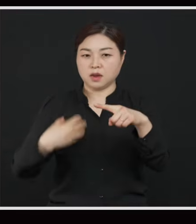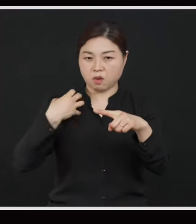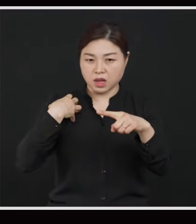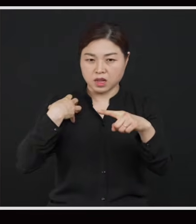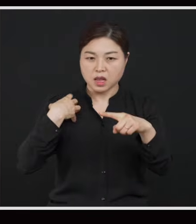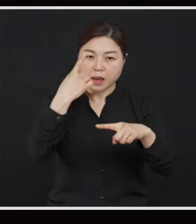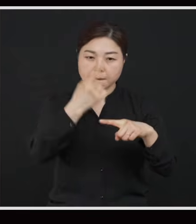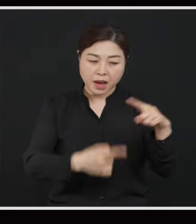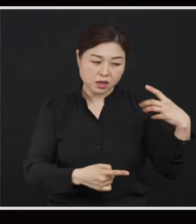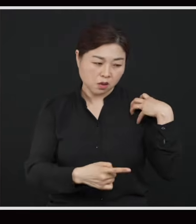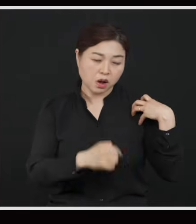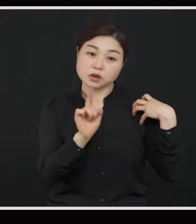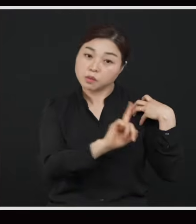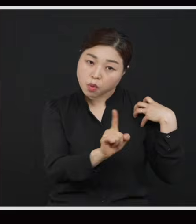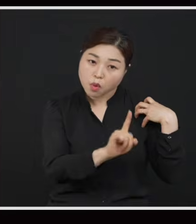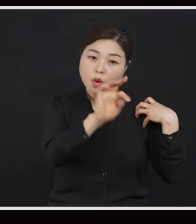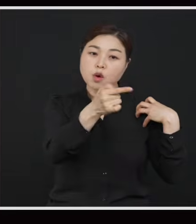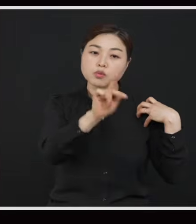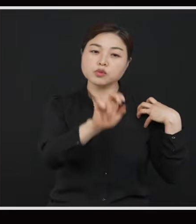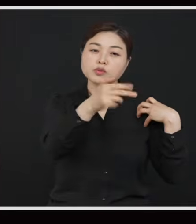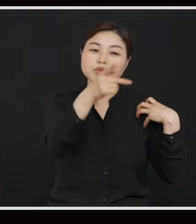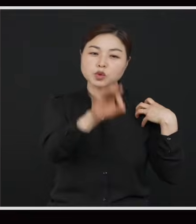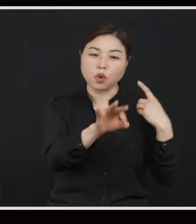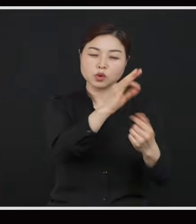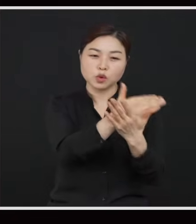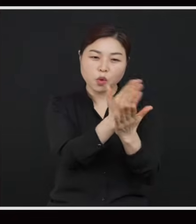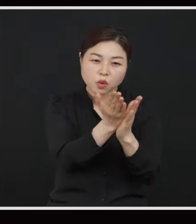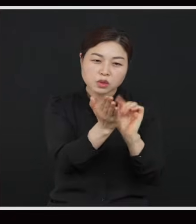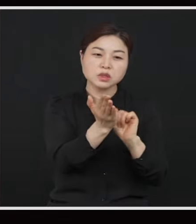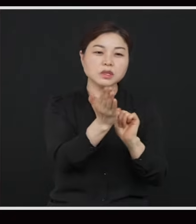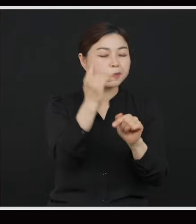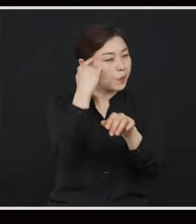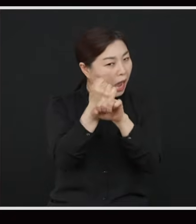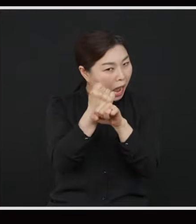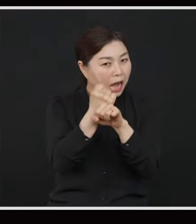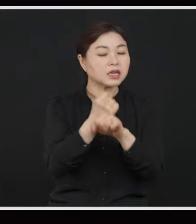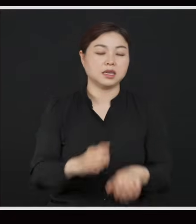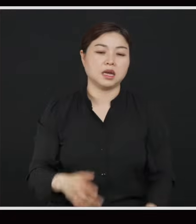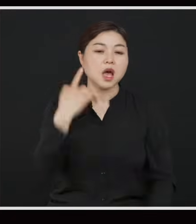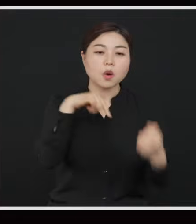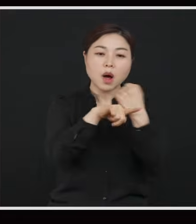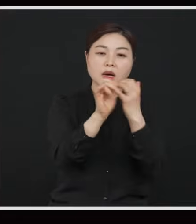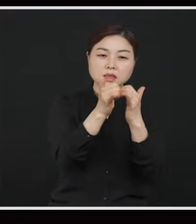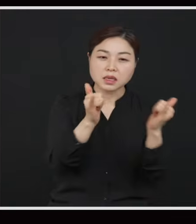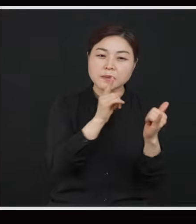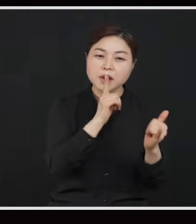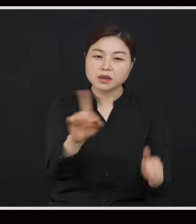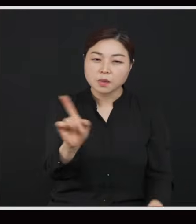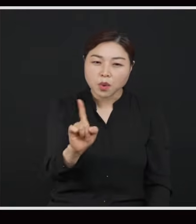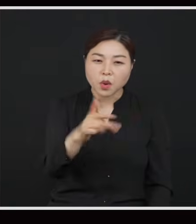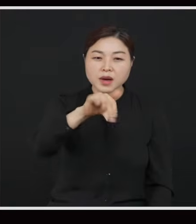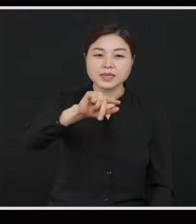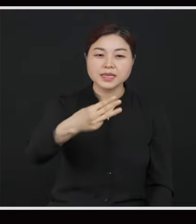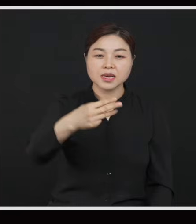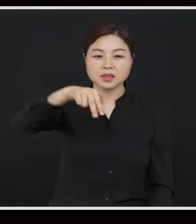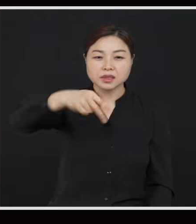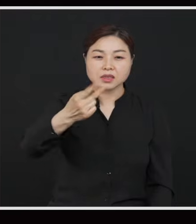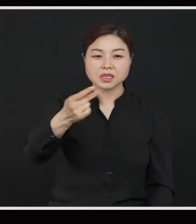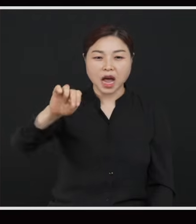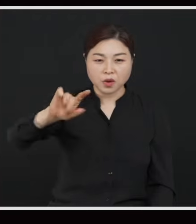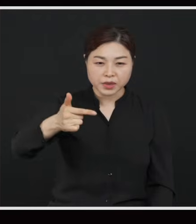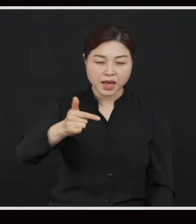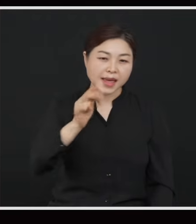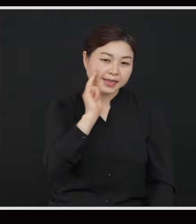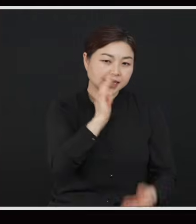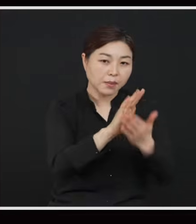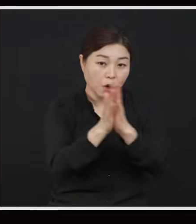품종 개량이에요. 그래서 그 말씀 좀 드리겠습니다. 이제 과학자들 흔히 얘기하는 게 찰스 다윈의 진화론 얘기를